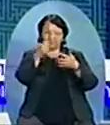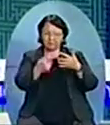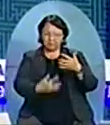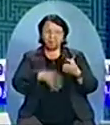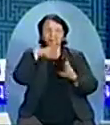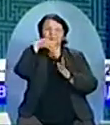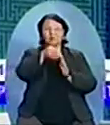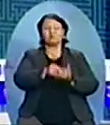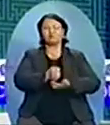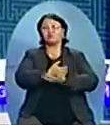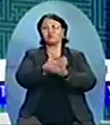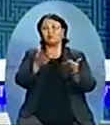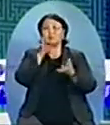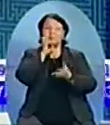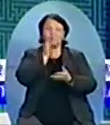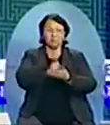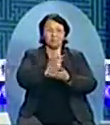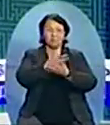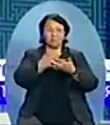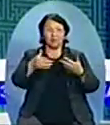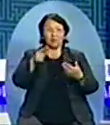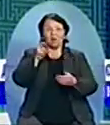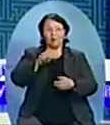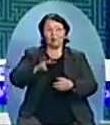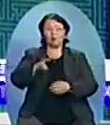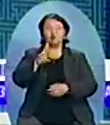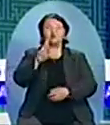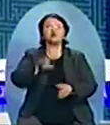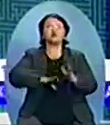бодлогын баримтчиг удахгүй бэлэн болох тухай тэрээр мэдээлсэн юм.